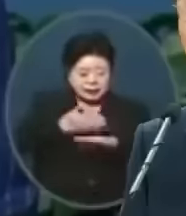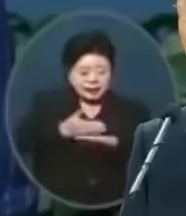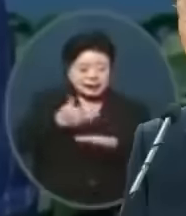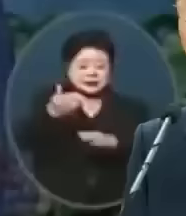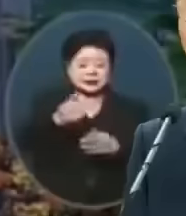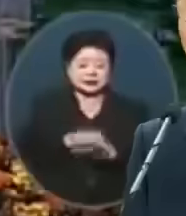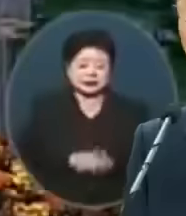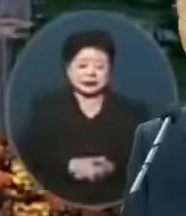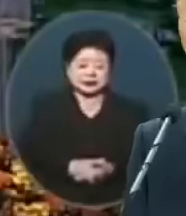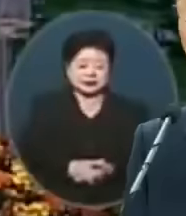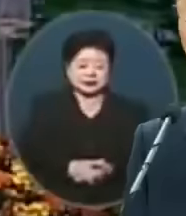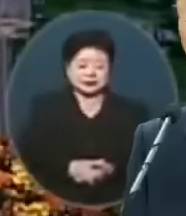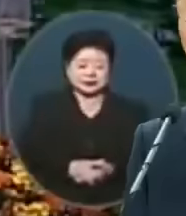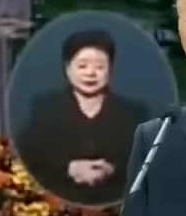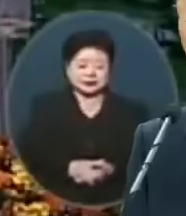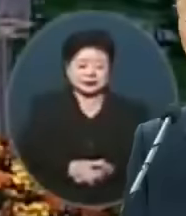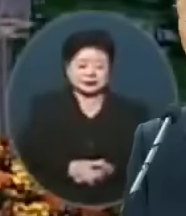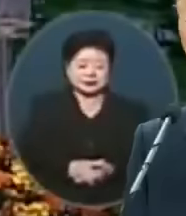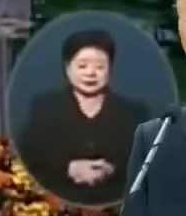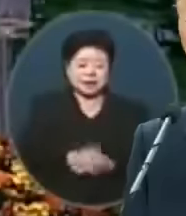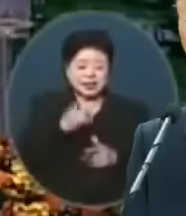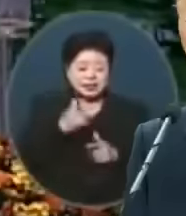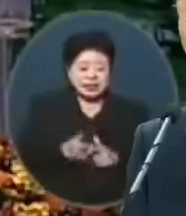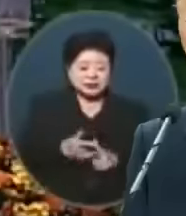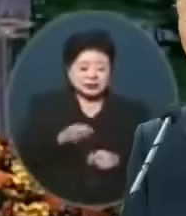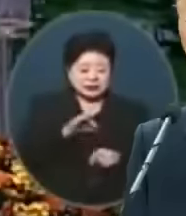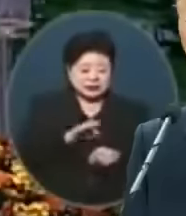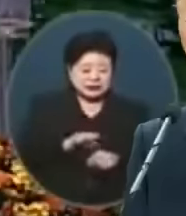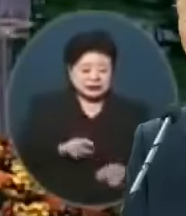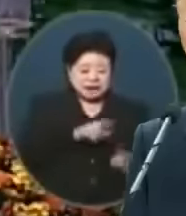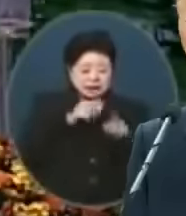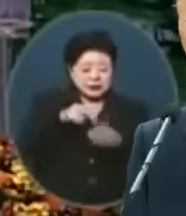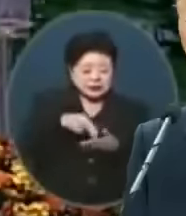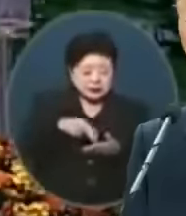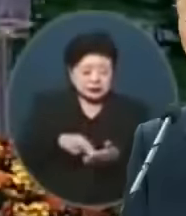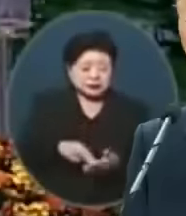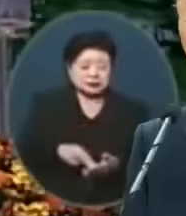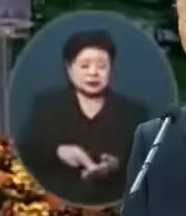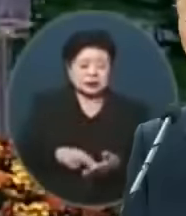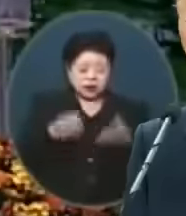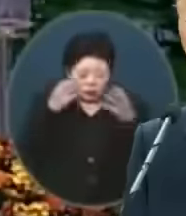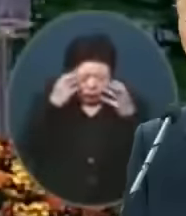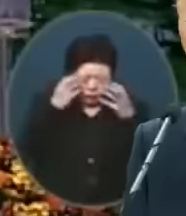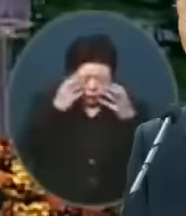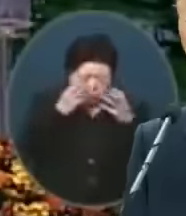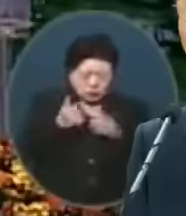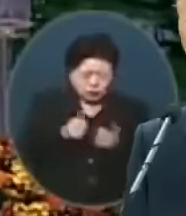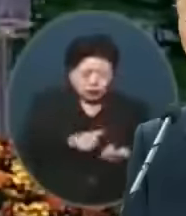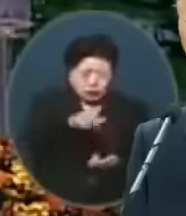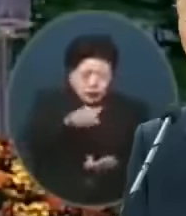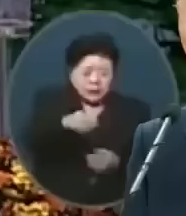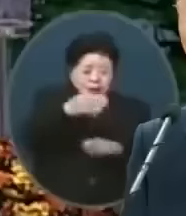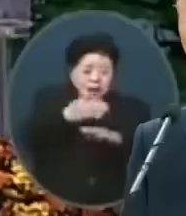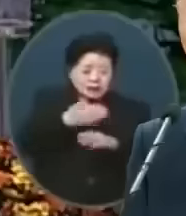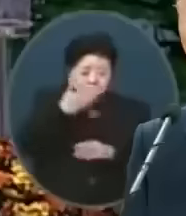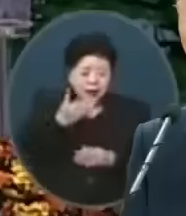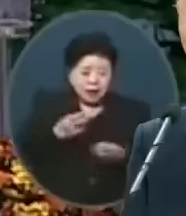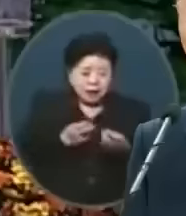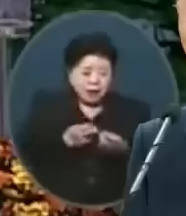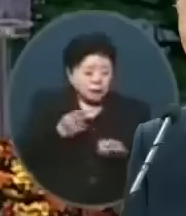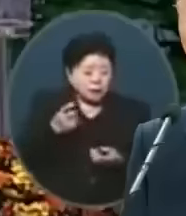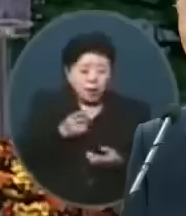드렸습니다. 어떻게 예수님은 삶의 모든 상황에서 심지어 고통스러운 죽음 앞에서도 감사할 수